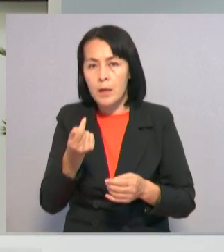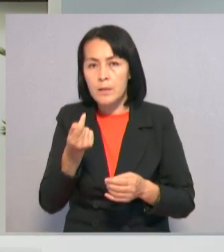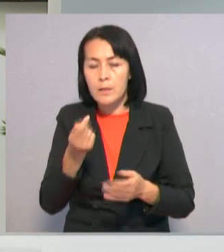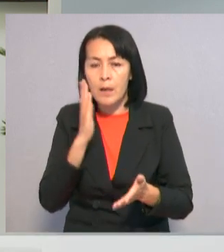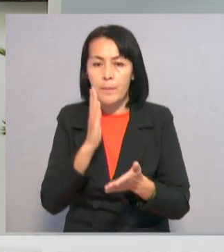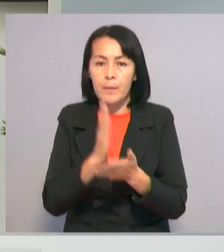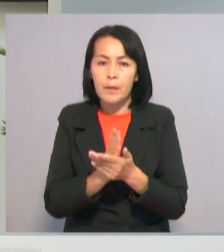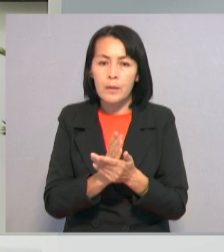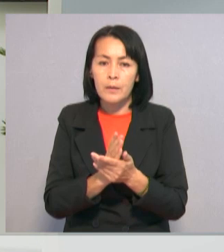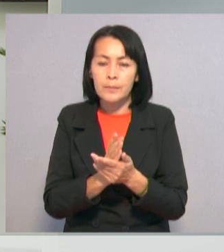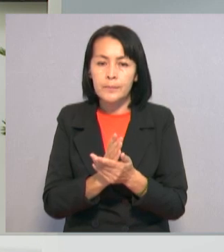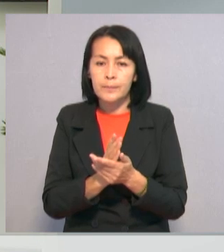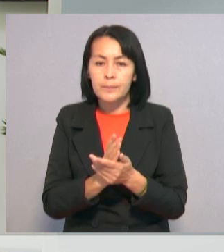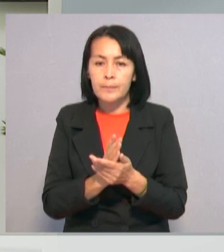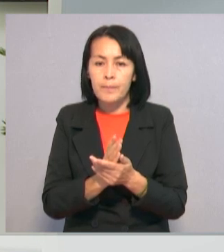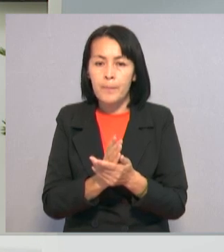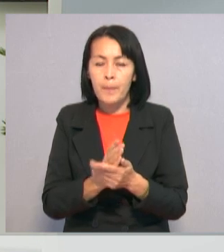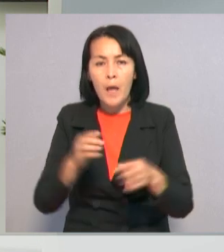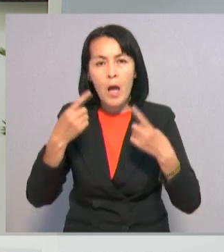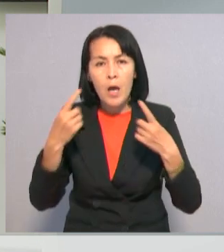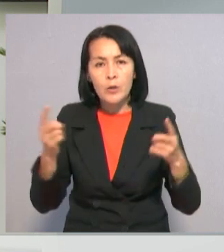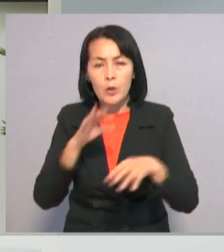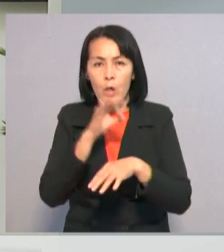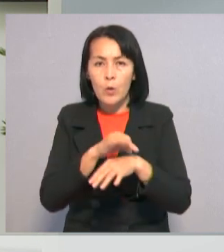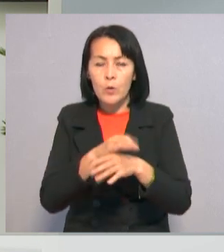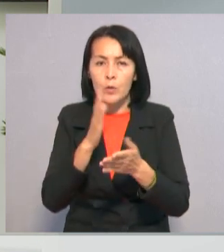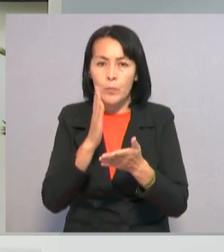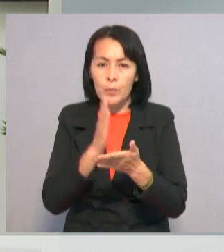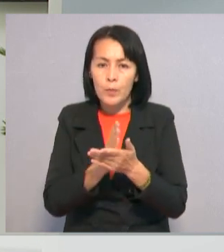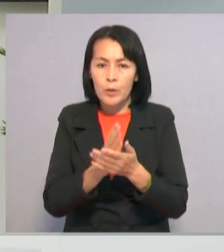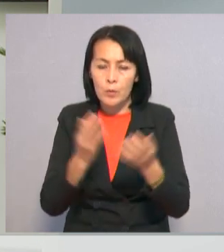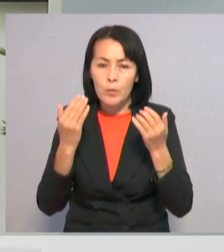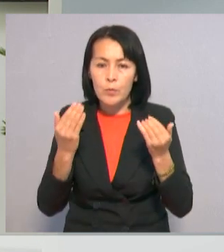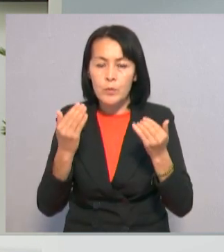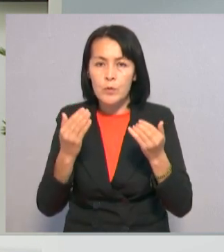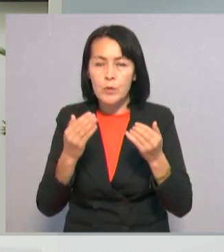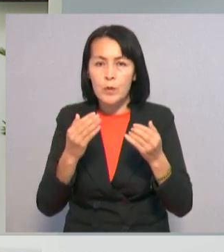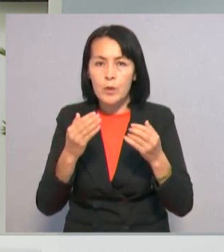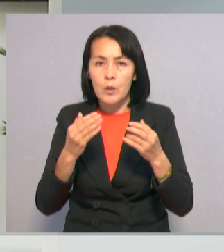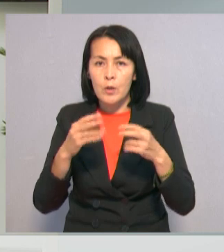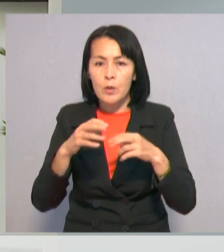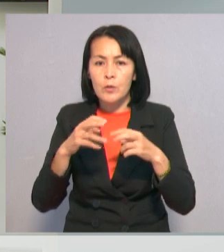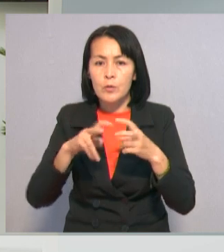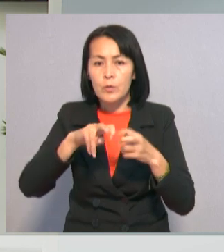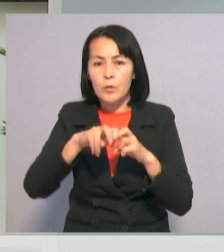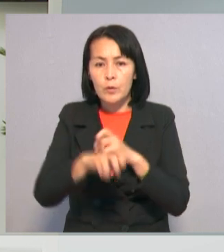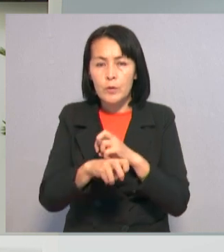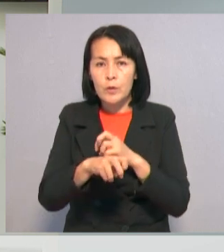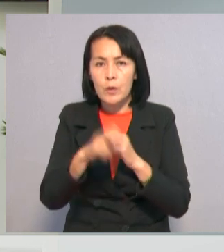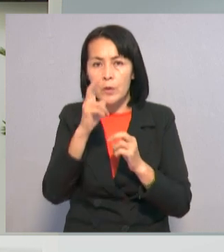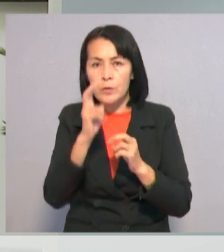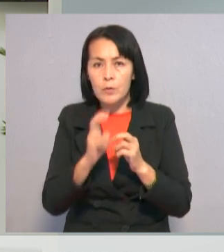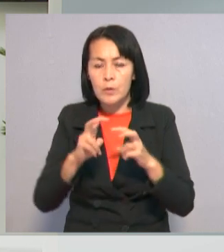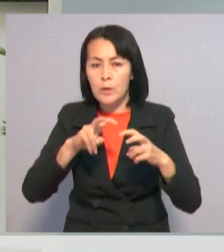деформациялар, варусный, вальгусный деформациялар дейді, сол деформациялардың барлығы сүйектің қисаюы, сіңірдің